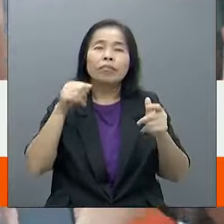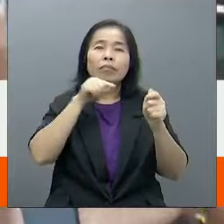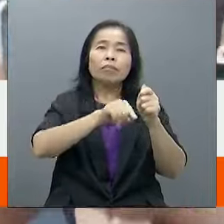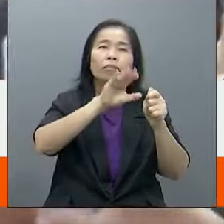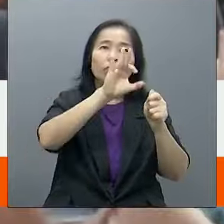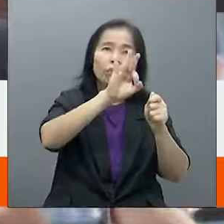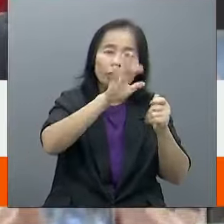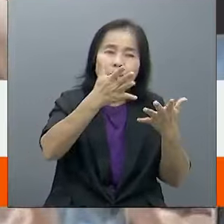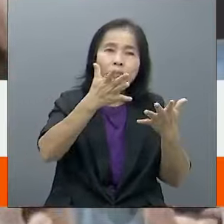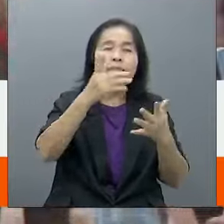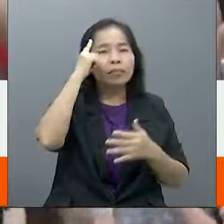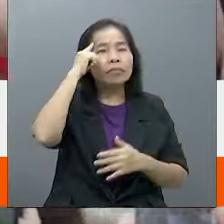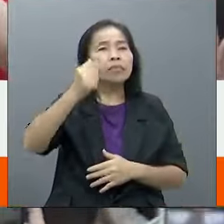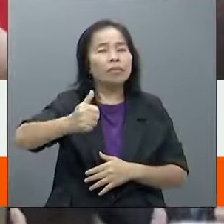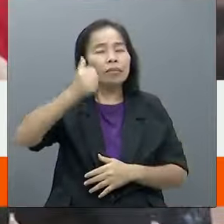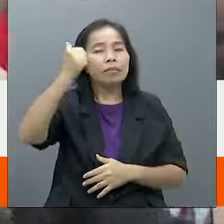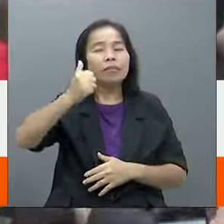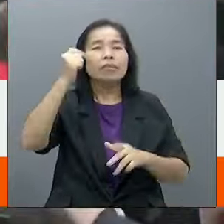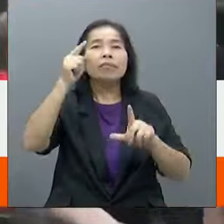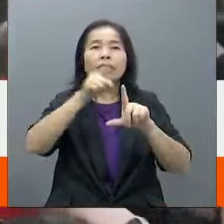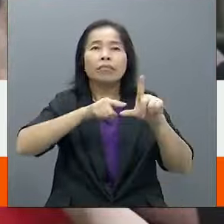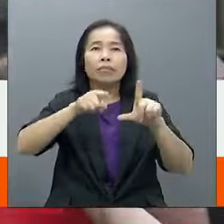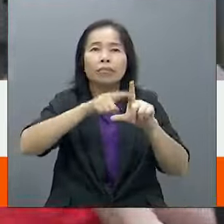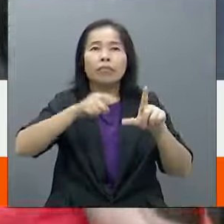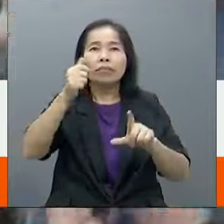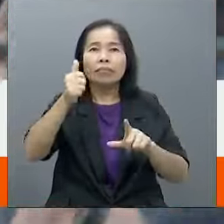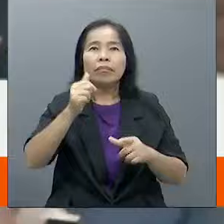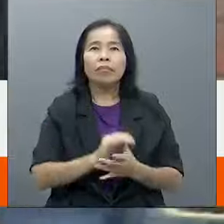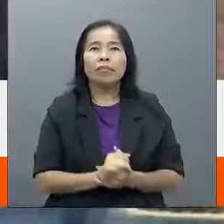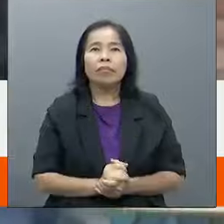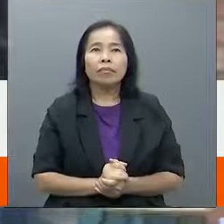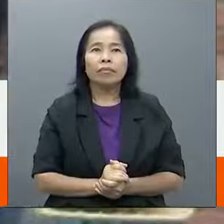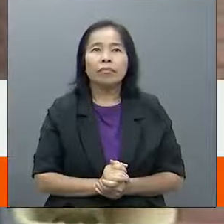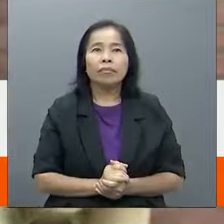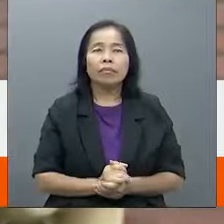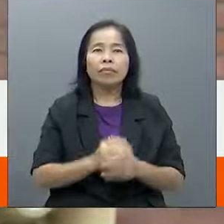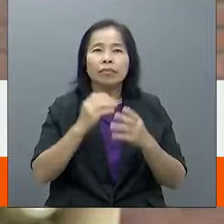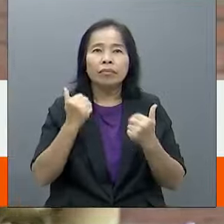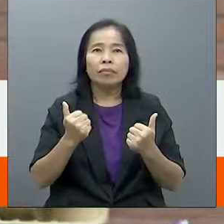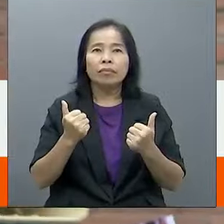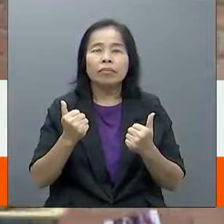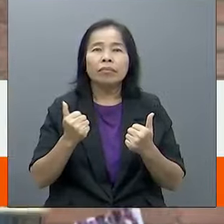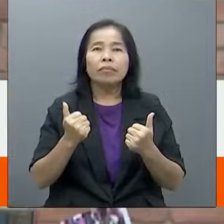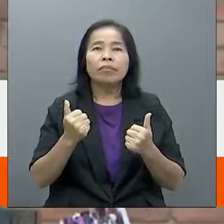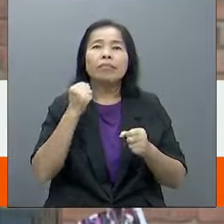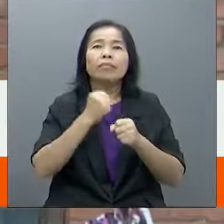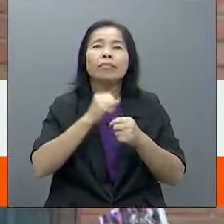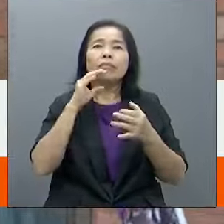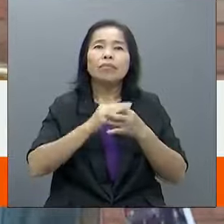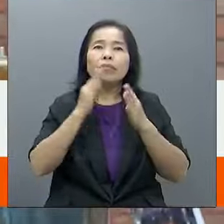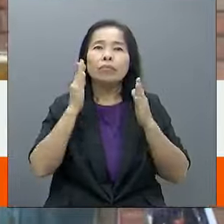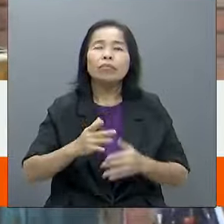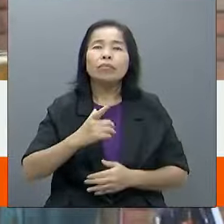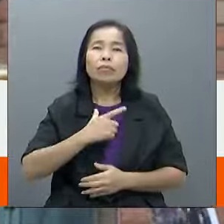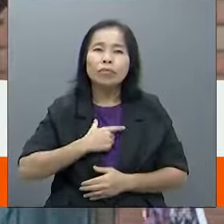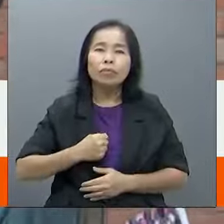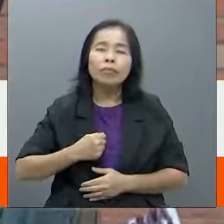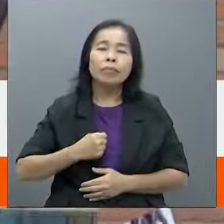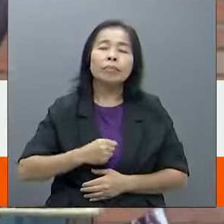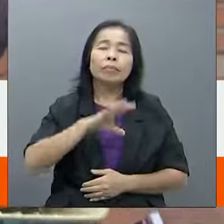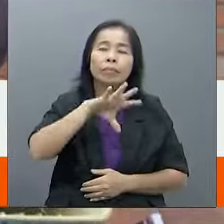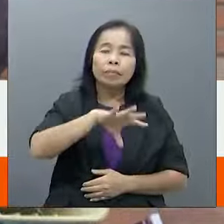ะได้นะครับรวมถึงการเมืองก็เป็นของก้าวไกลหมดด ัง นั้นอันนี้ก็ค่อนข้างคาดว่ากระแสความนิยมไม่ว่าจะเมืองหรือว่าในพื้นที่ชนบ